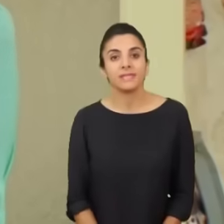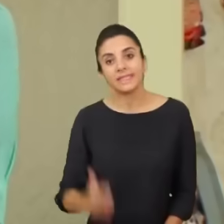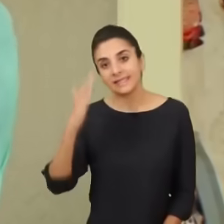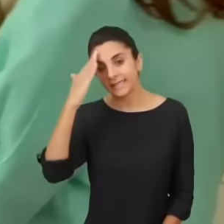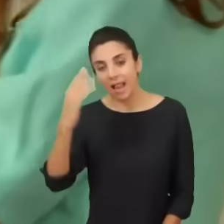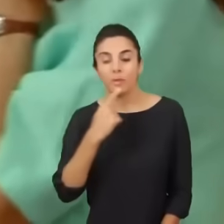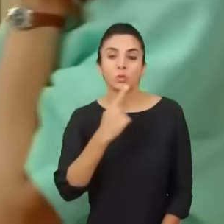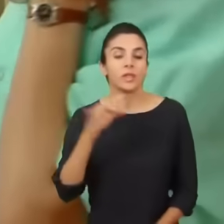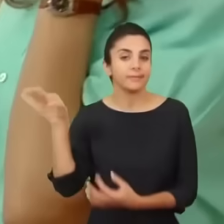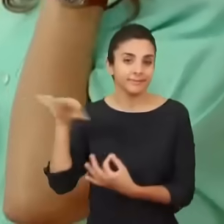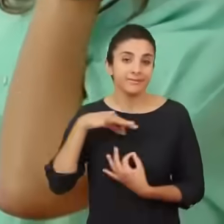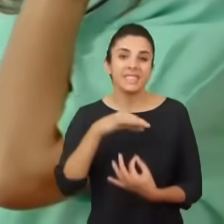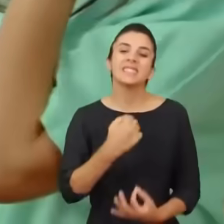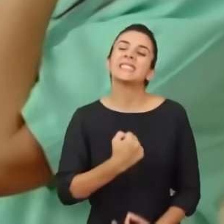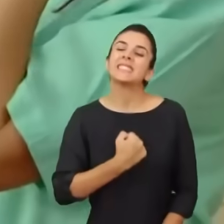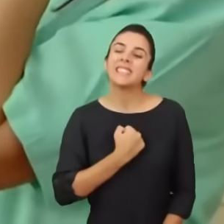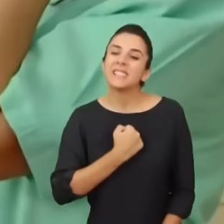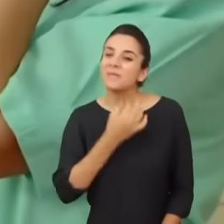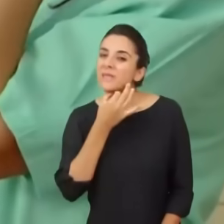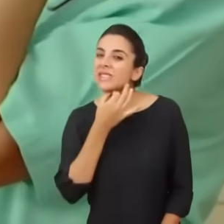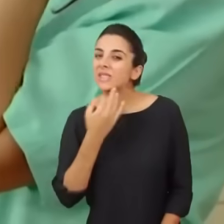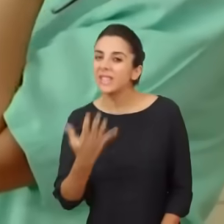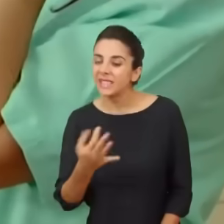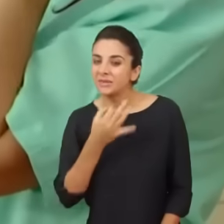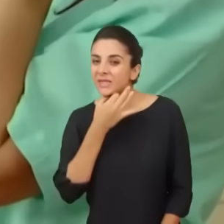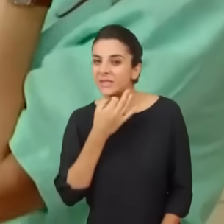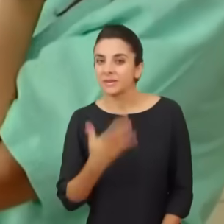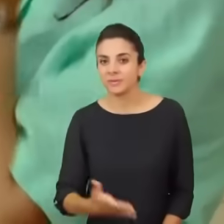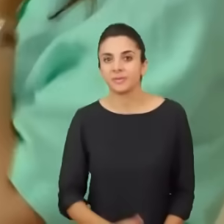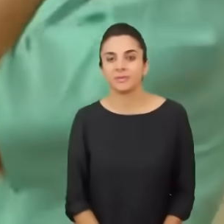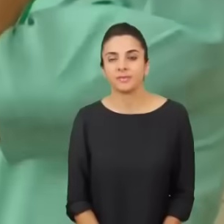Selam söyledi size. Canım, sağ olsun, sağ olsun.